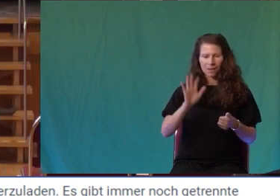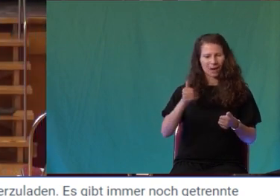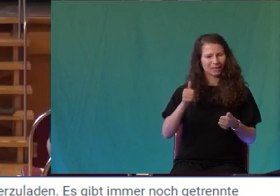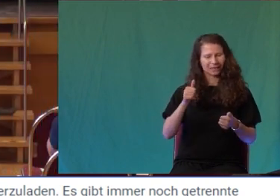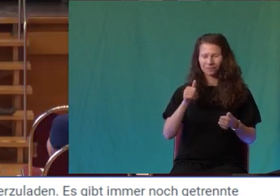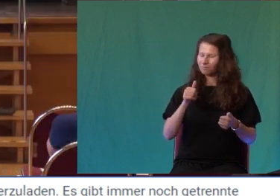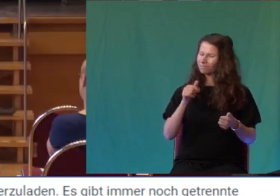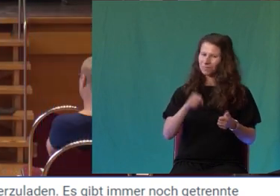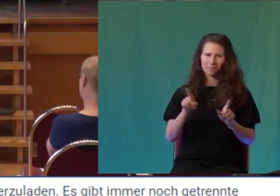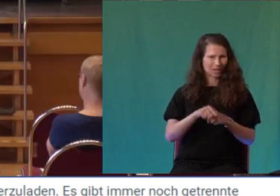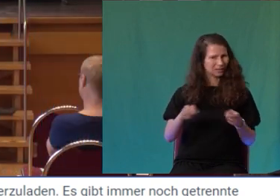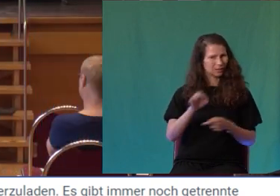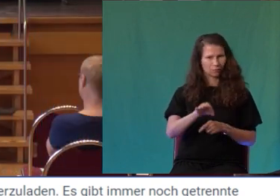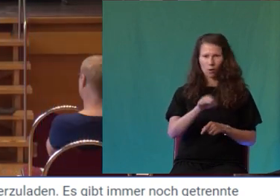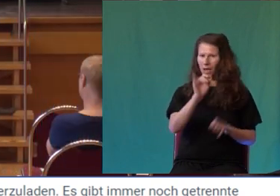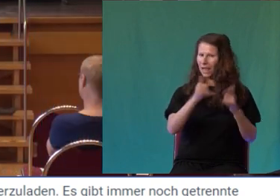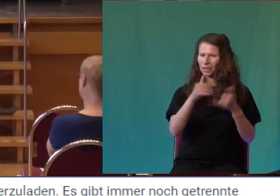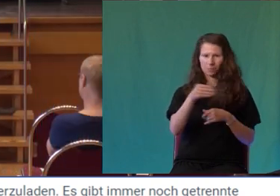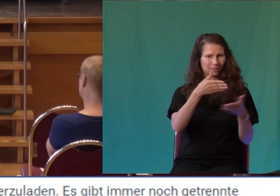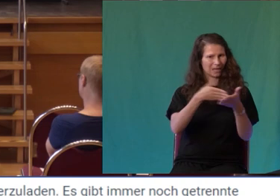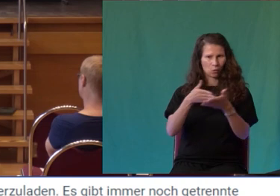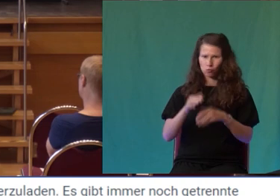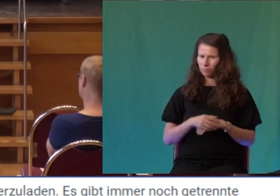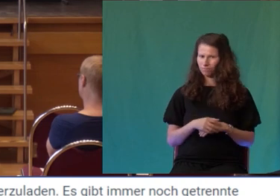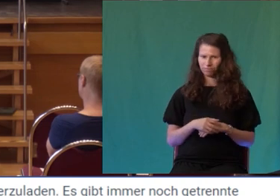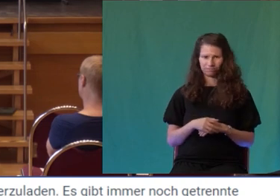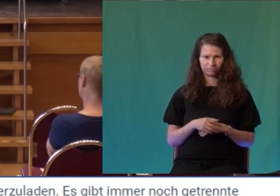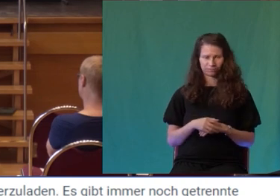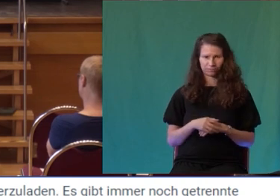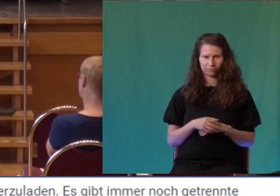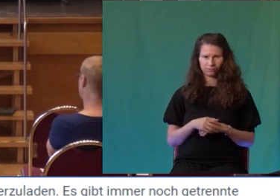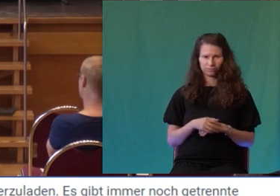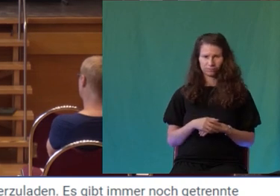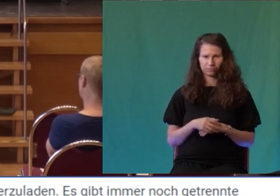Menschen mit Behinderte Eltern mit Behinderung sondern dass es hier wirklich auch